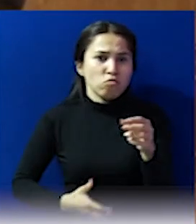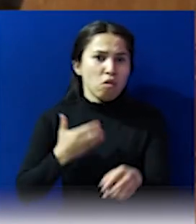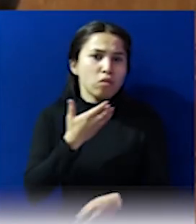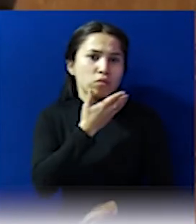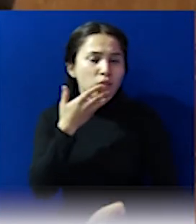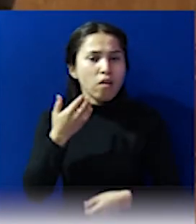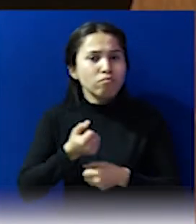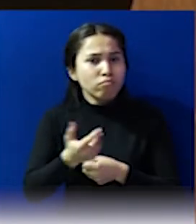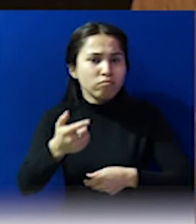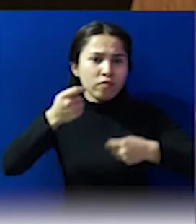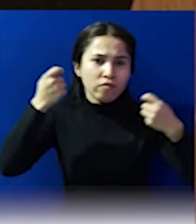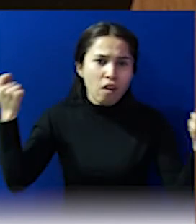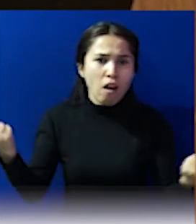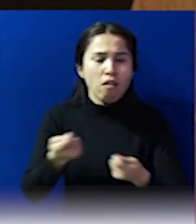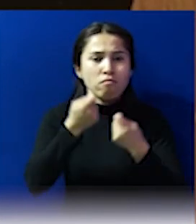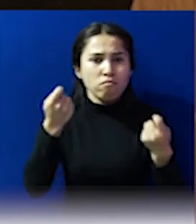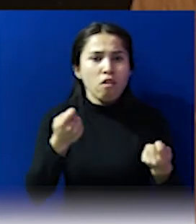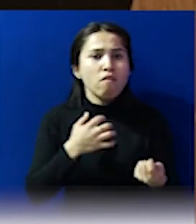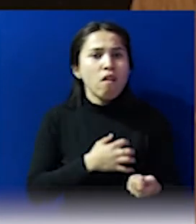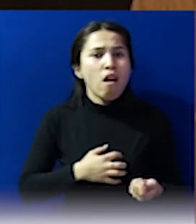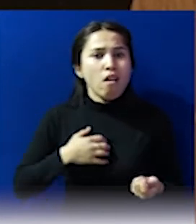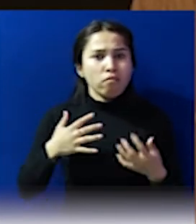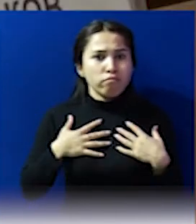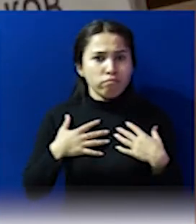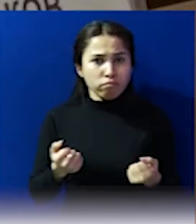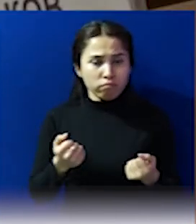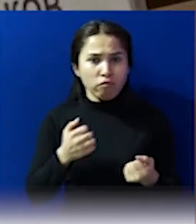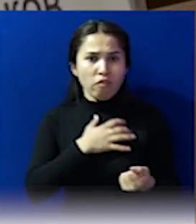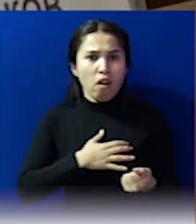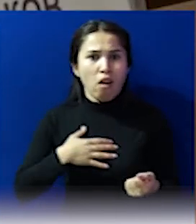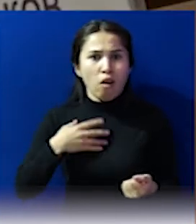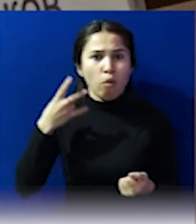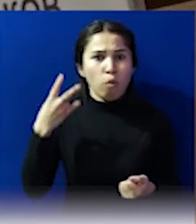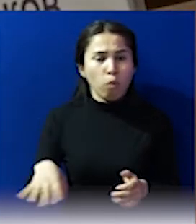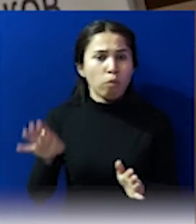продолжить работу в сфере льготного кредитования. Катерина Иващенко, Гани Алимжанов, 77 News.